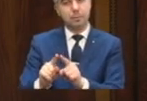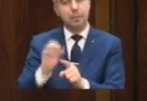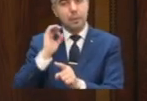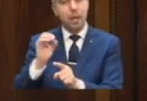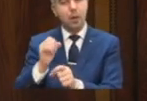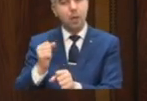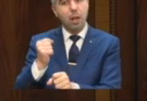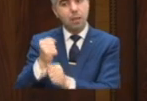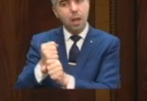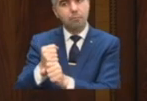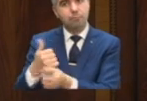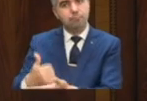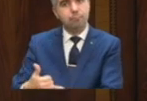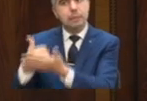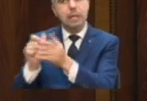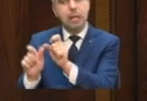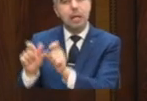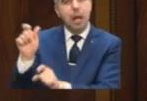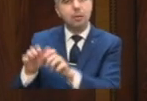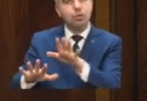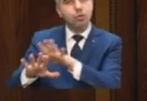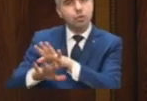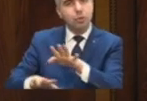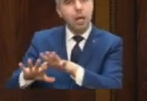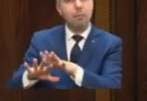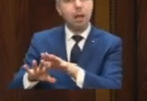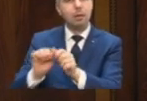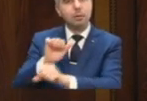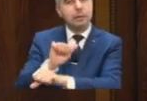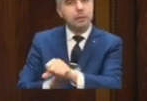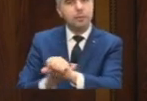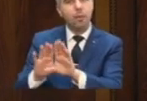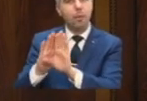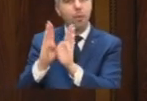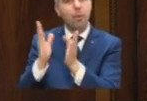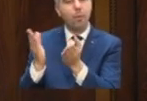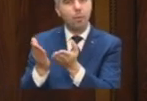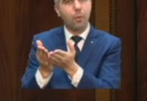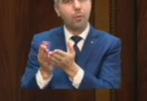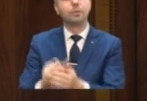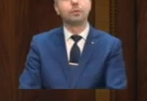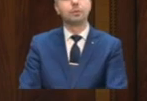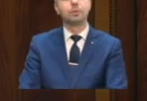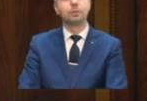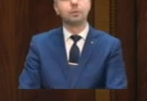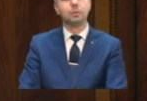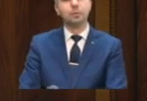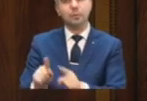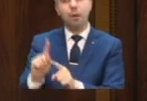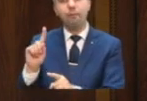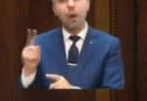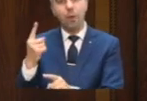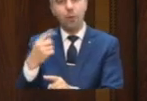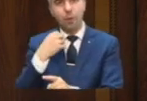الاجتماعي، وهذا الجانب هذا هو غادي يمصنا وغادي يستوعب لنا يعني الفئة اللي هدرت عليها في